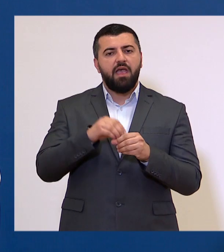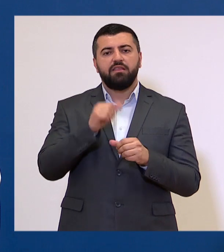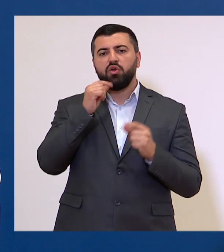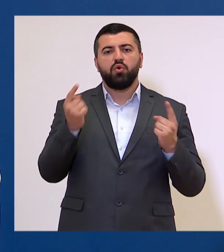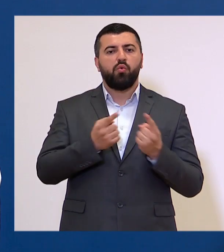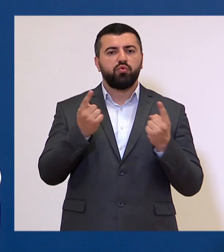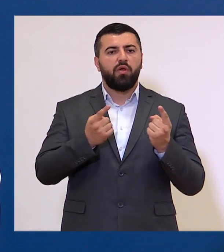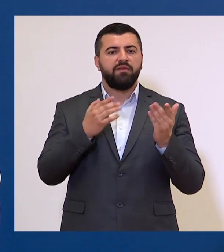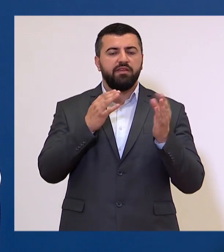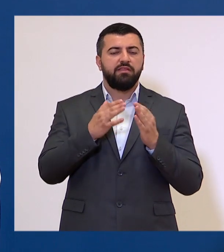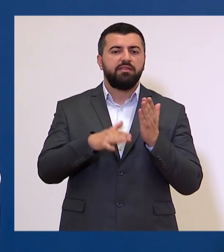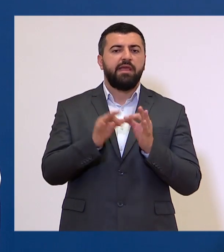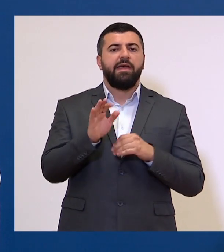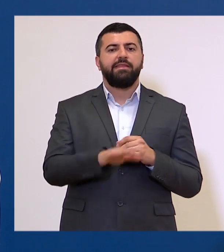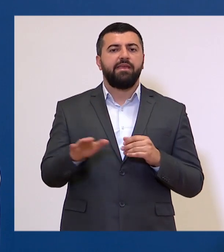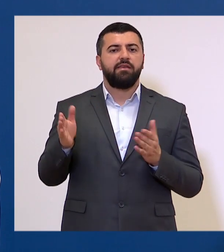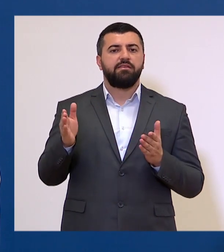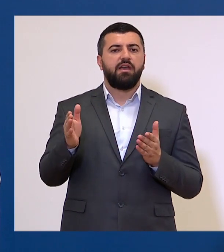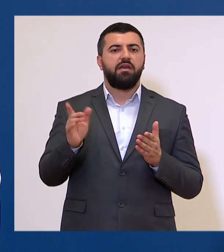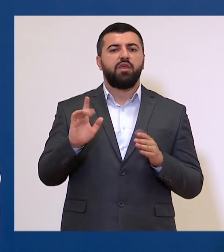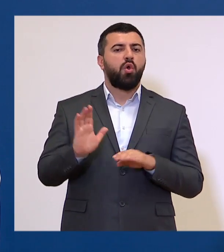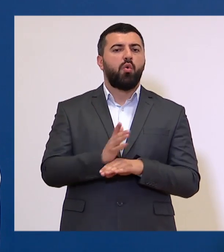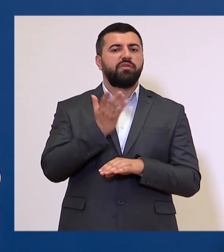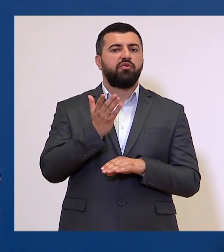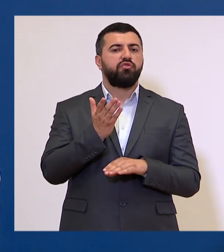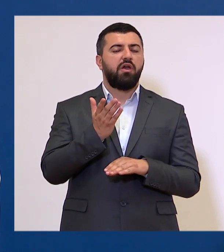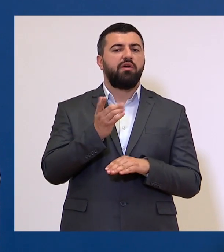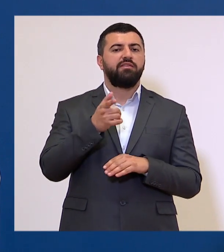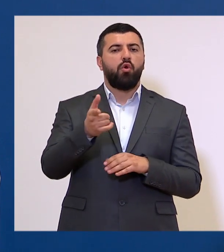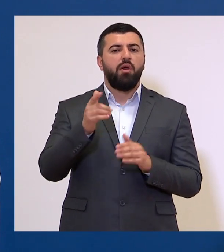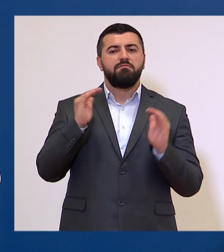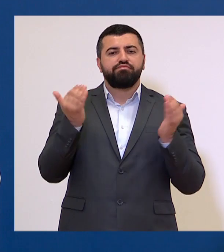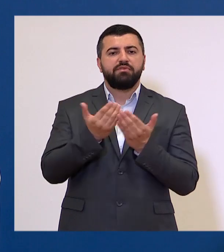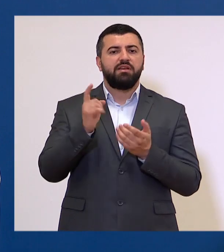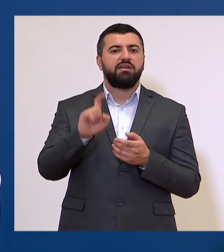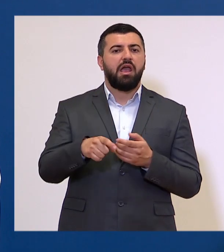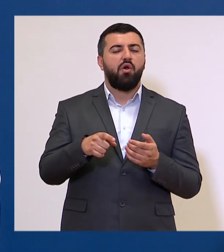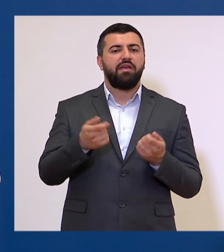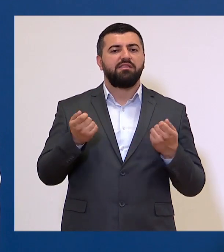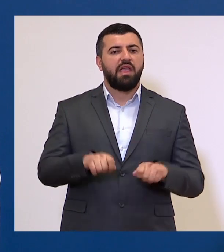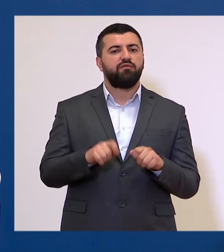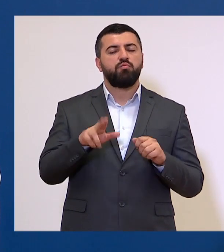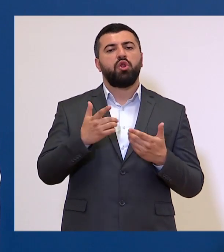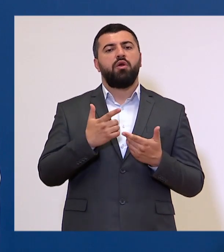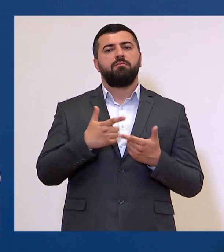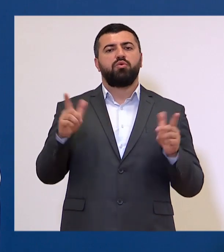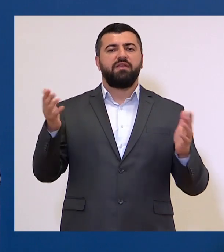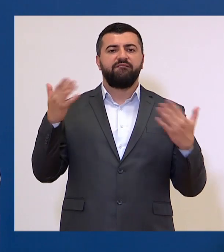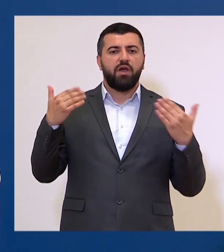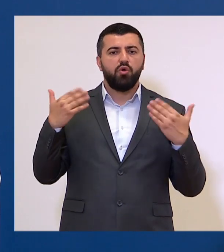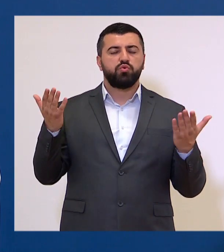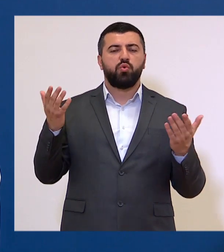stvore uslovi da djeca ne osjećaju taj prostor kao potpuno zatvorenim, nego da im